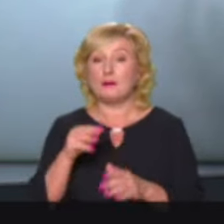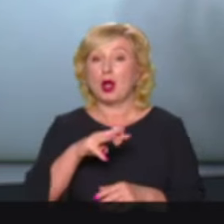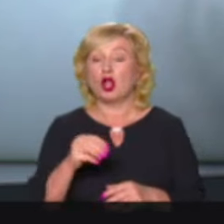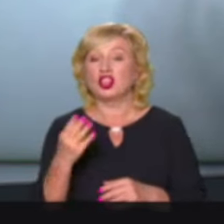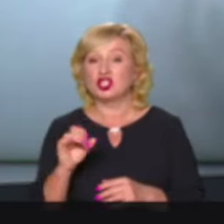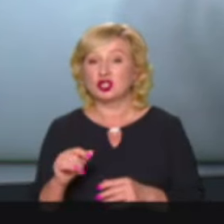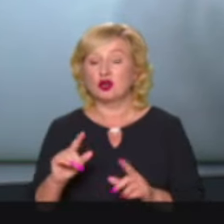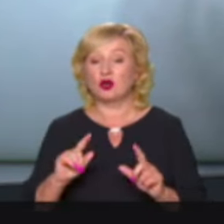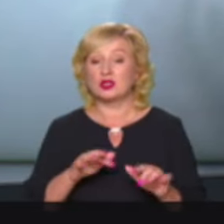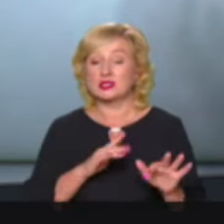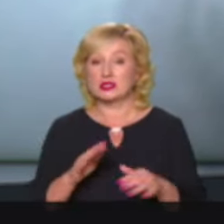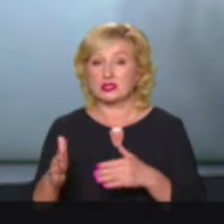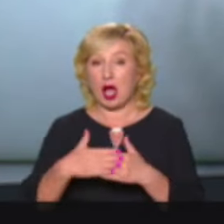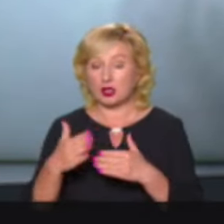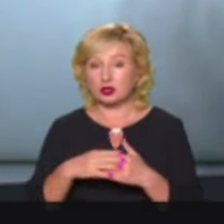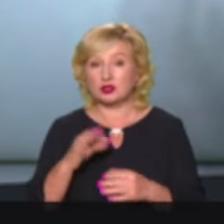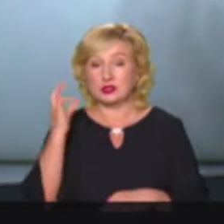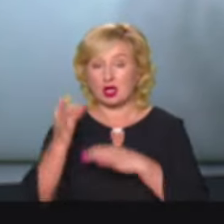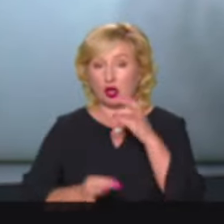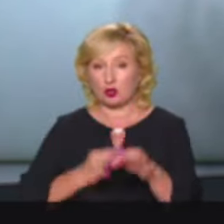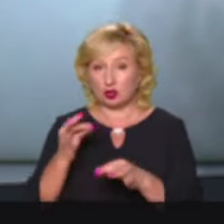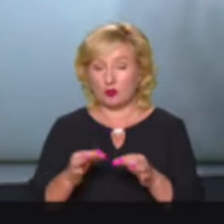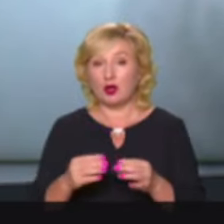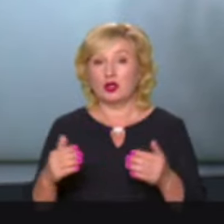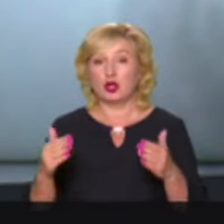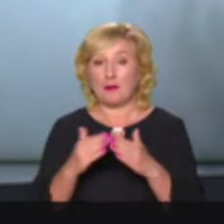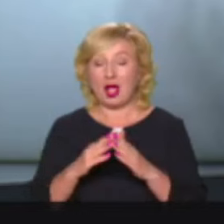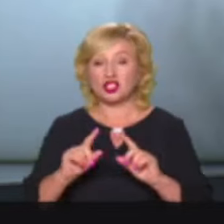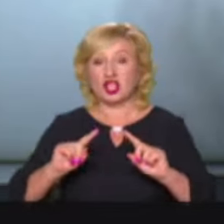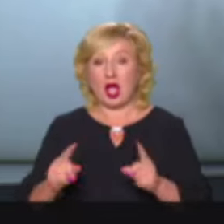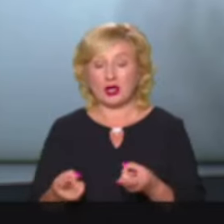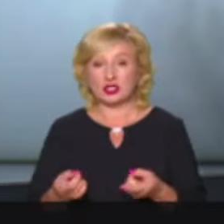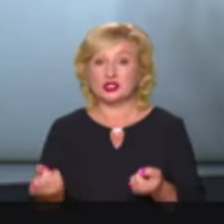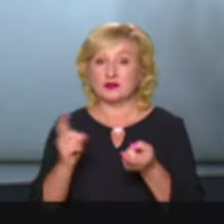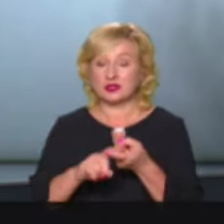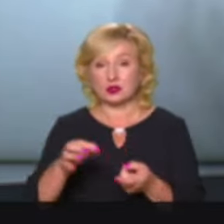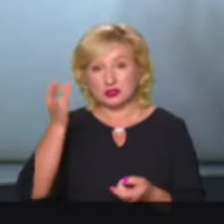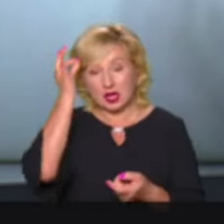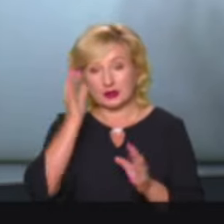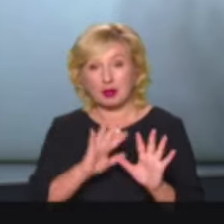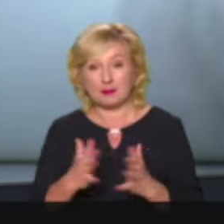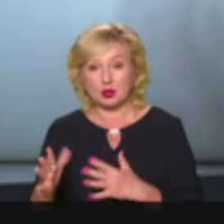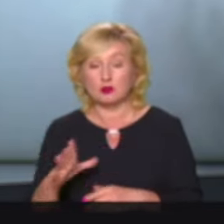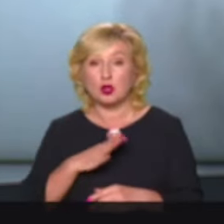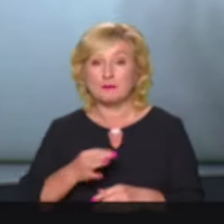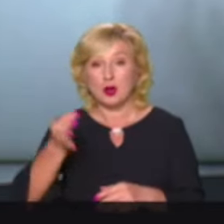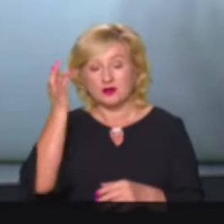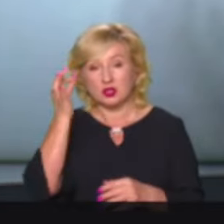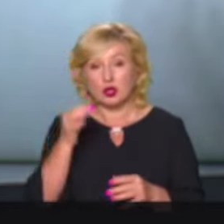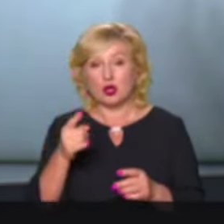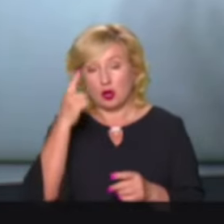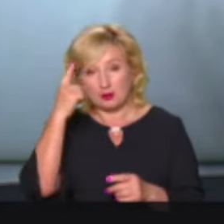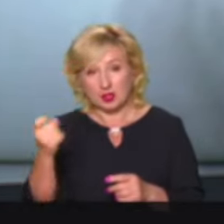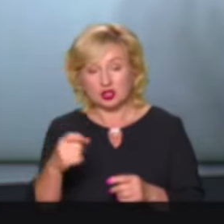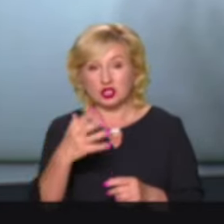запобіжного заходу у вигляді цілодобового домашнього арешту. Так само у зв'язку зі згаданими подіями було повідомлено про підозру ще